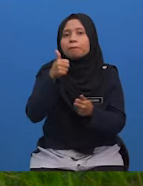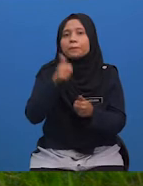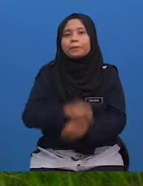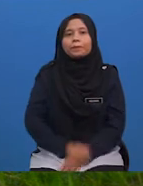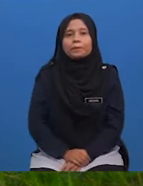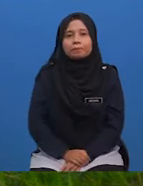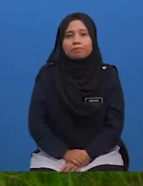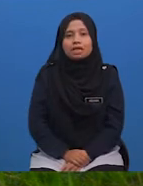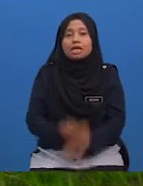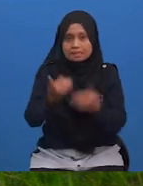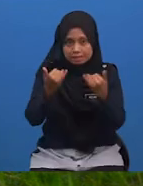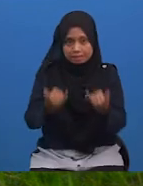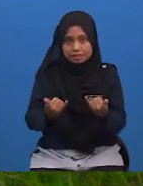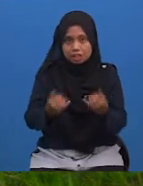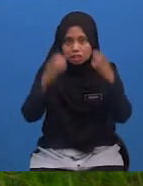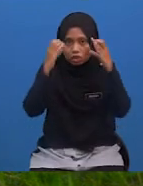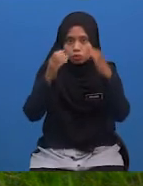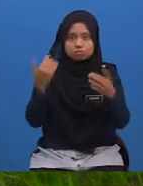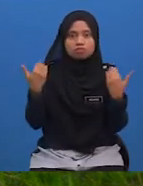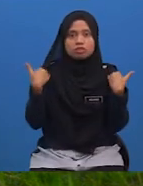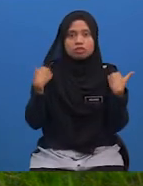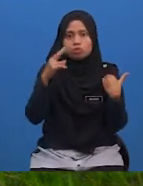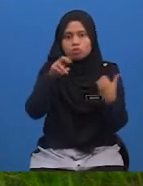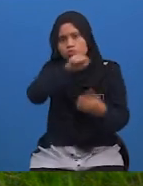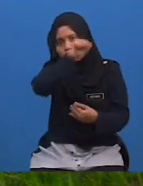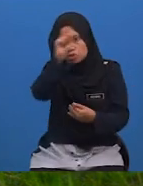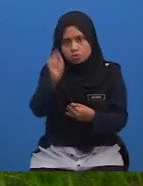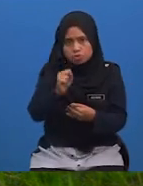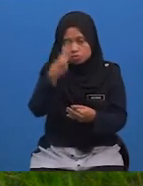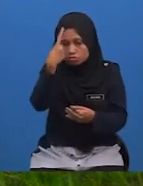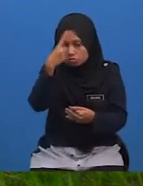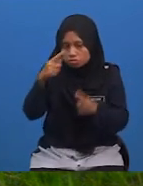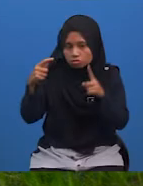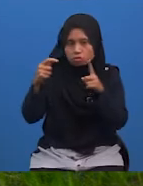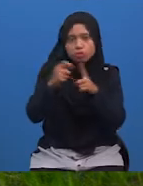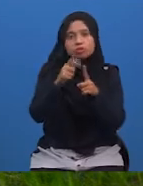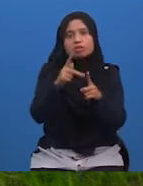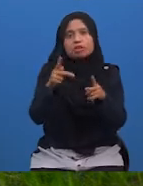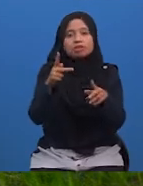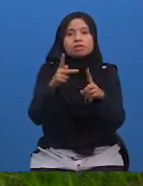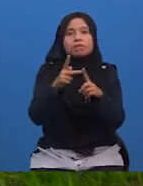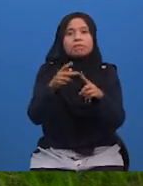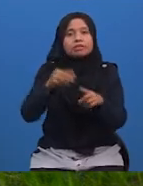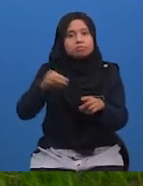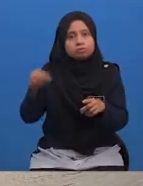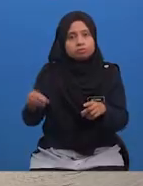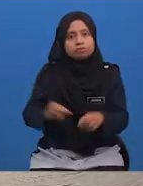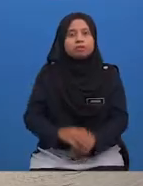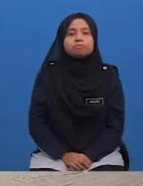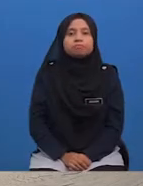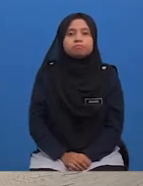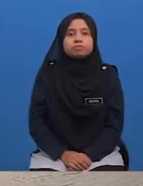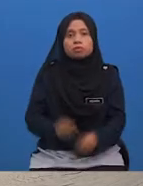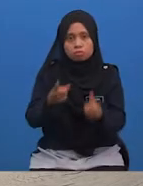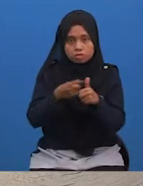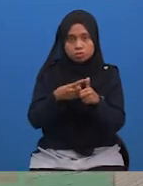Bagus. Sekarang, cikgu ada dua soalan untuk ditujukan kepada murid-murid saya.